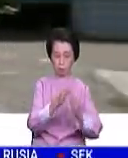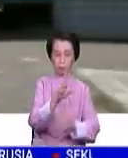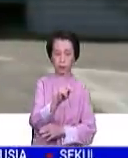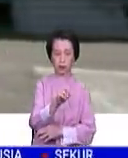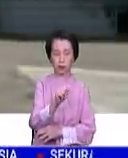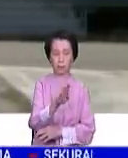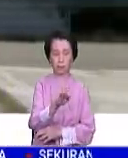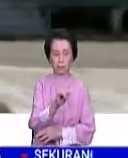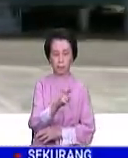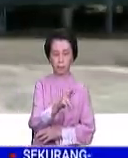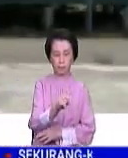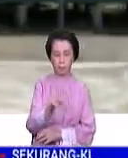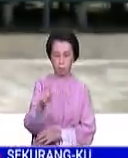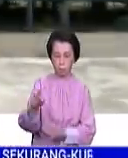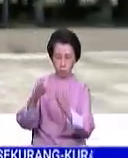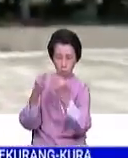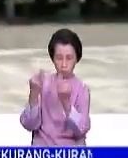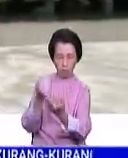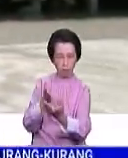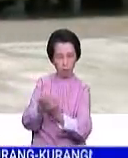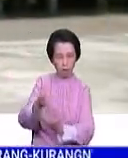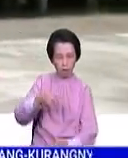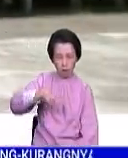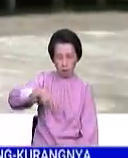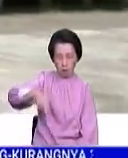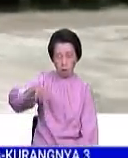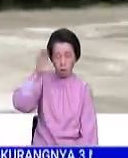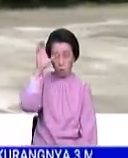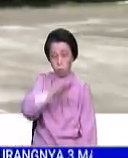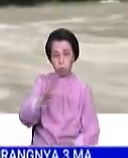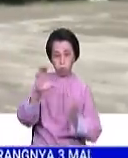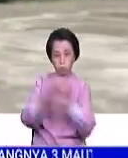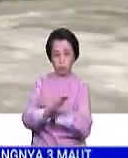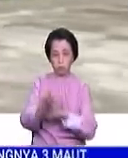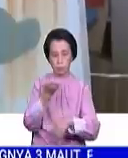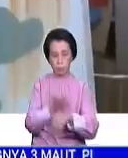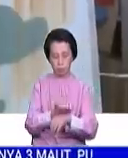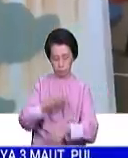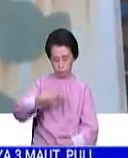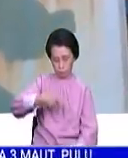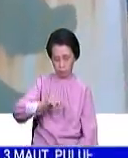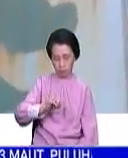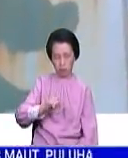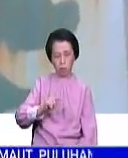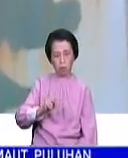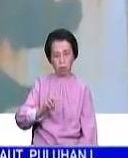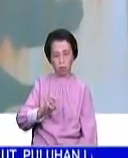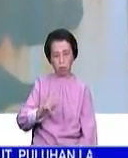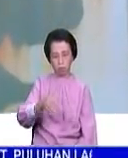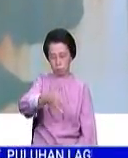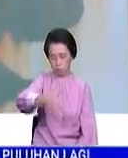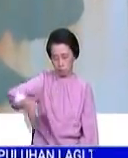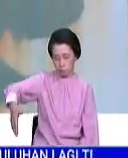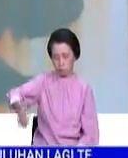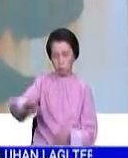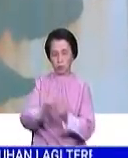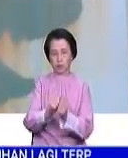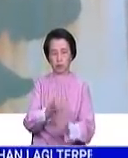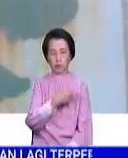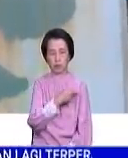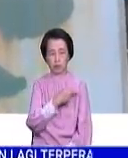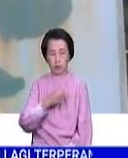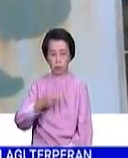Kelantan, sebuah keluarga yang sanggup melalui perjalanan mencabar dari Kampung Batul Pegalungan yang bersempadan dengan negara